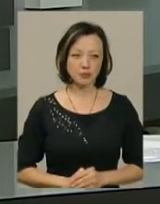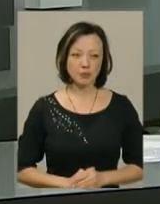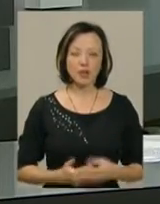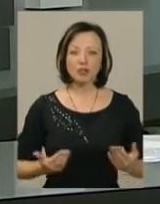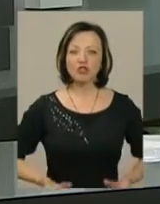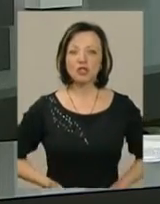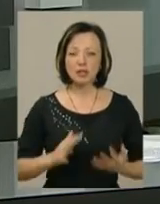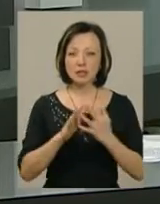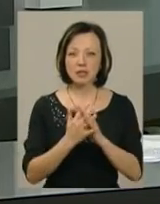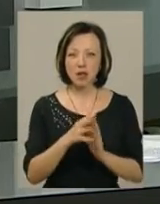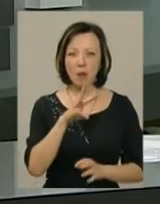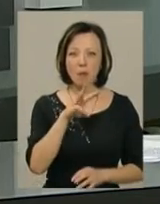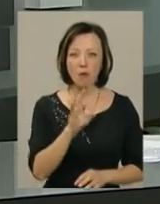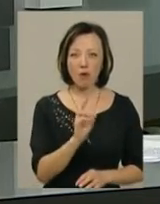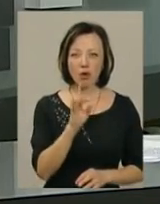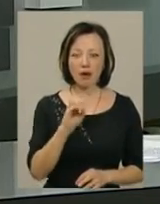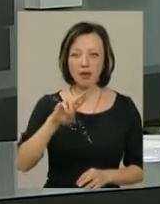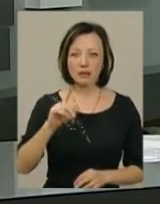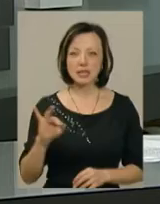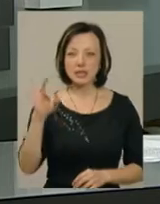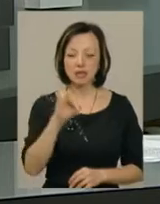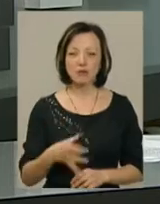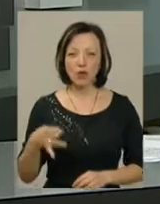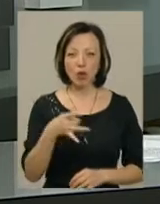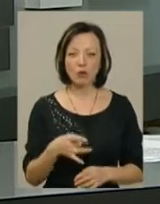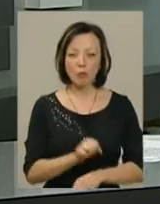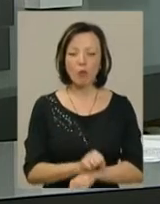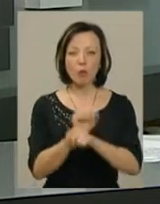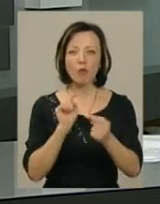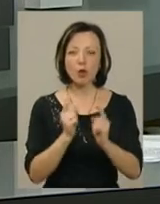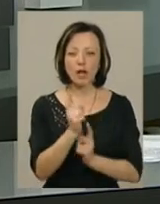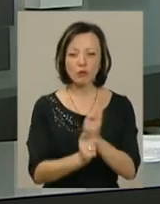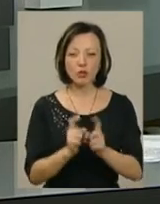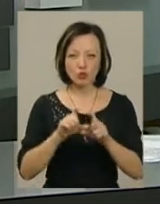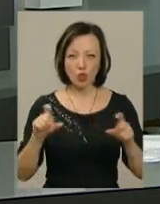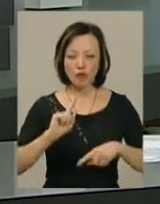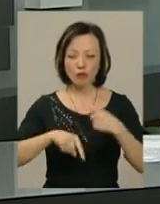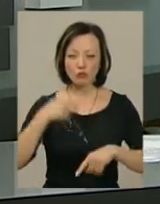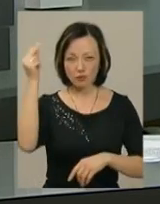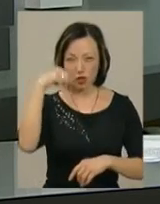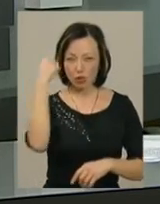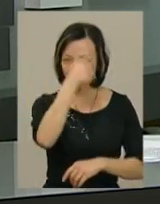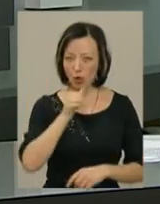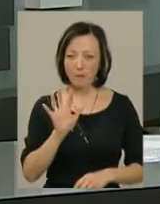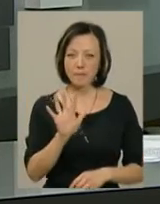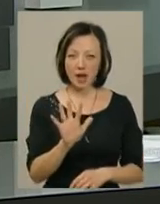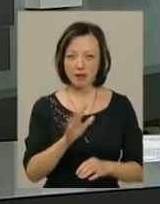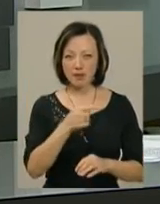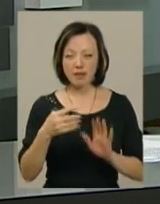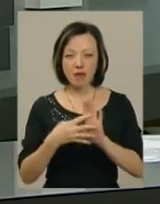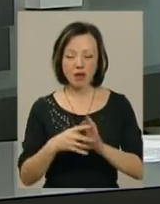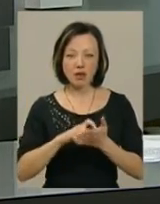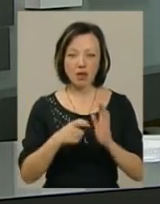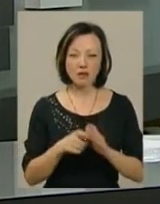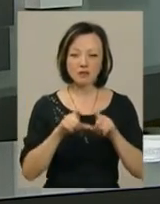Жителі села Мокрець Ізяславського району протестують проти реорганізації тамтешньої школи. Наступного навчального року 5-ті і 9-ті класи у